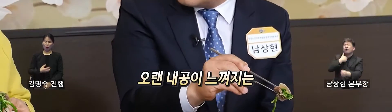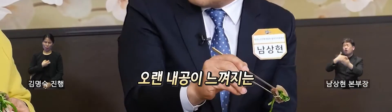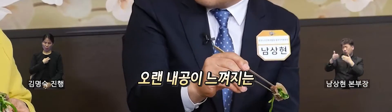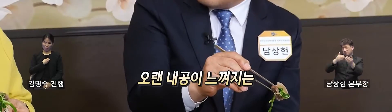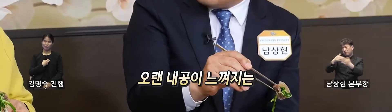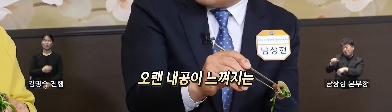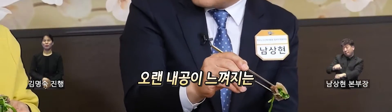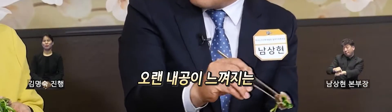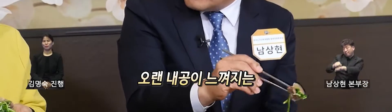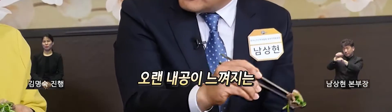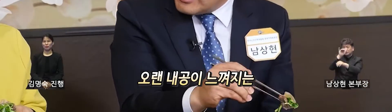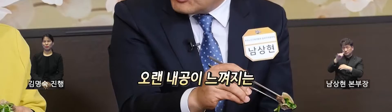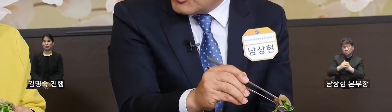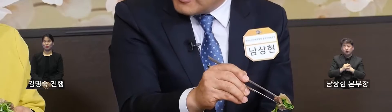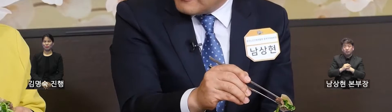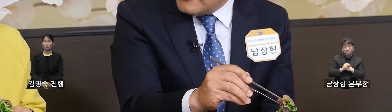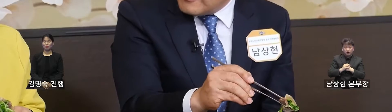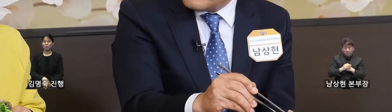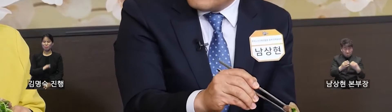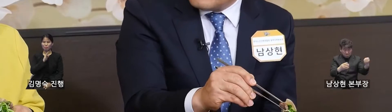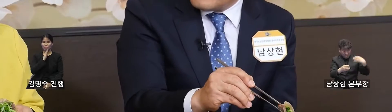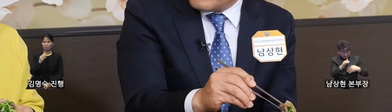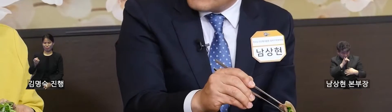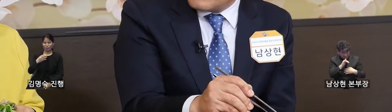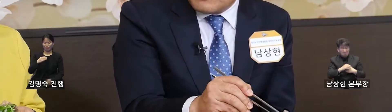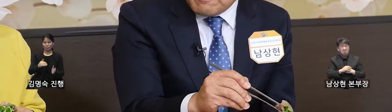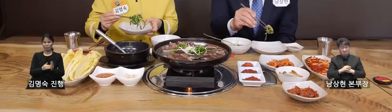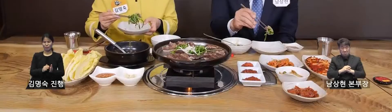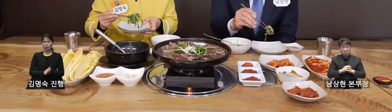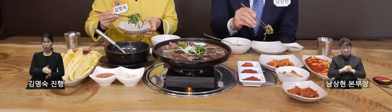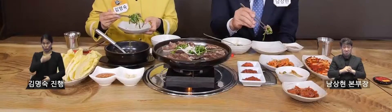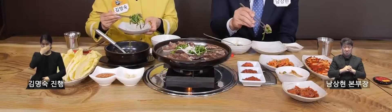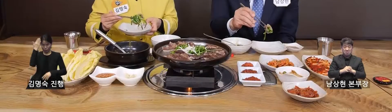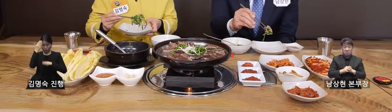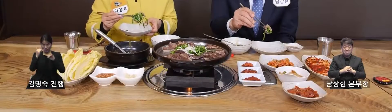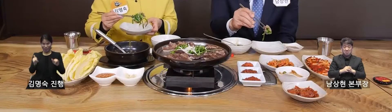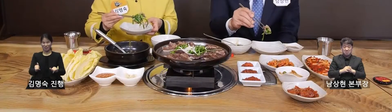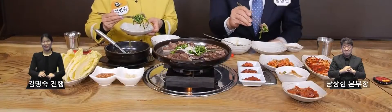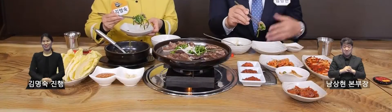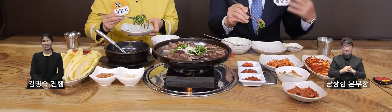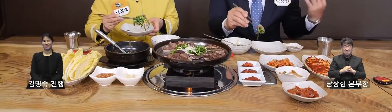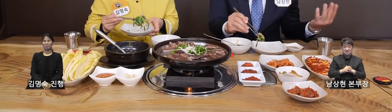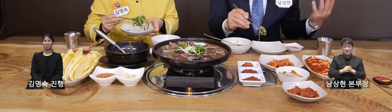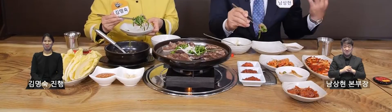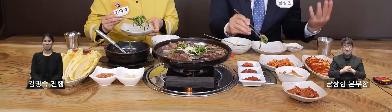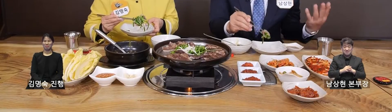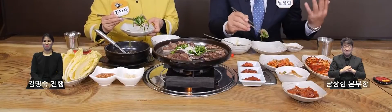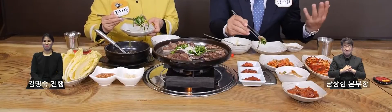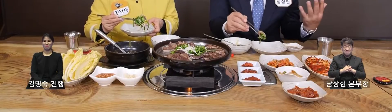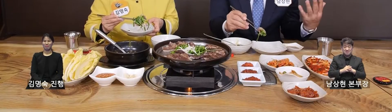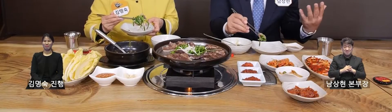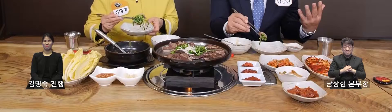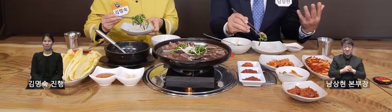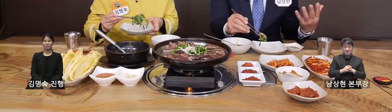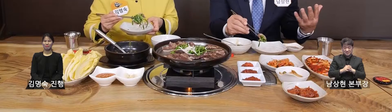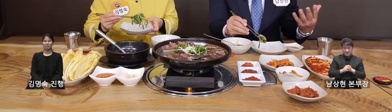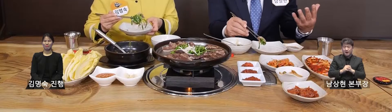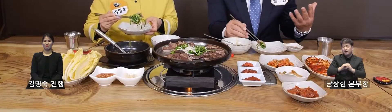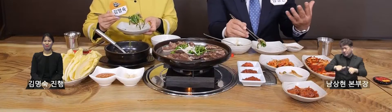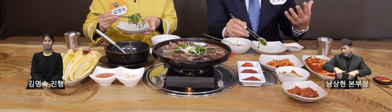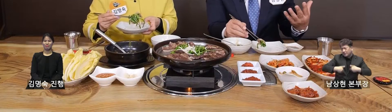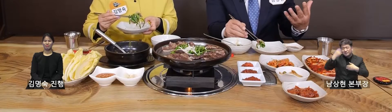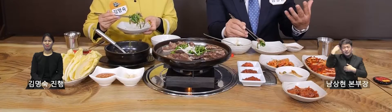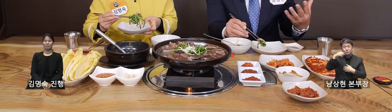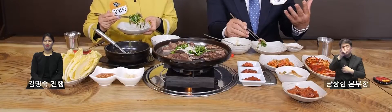놀랐어요. 그렇죠. 네. 아 얘기하시던가요? 네. 네. 저렇게 젊으신 분인데. 아니 그 푸근하신 것도